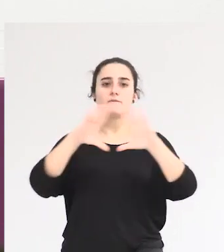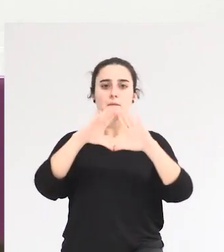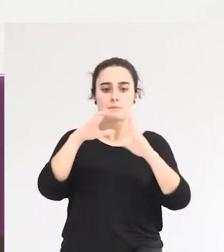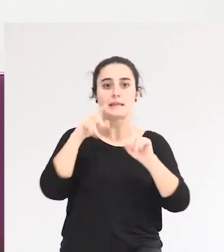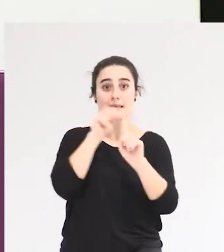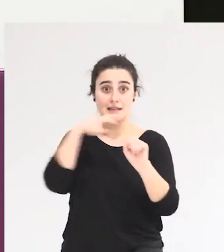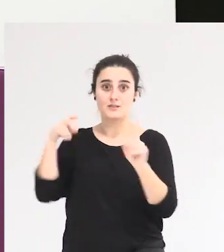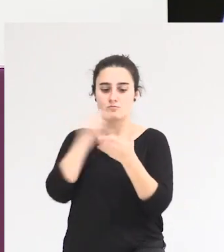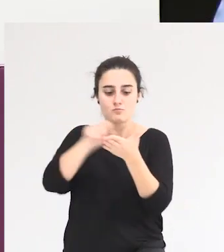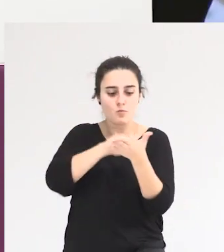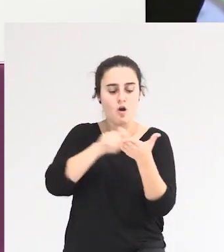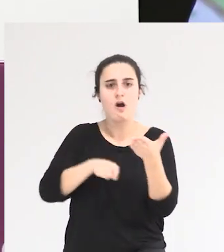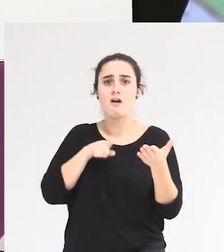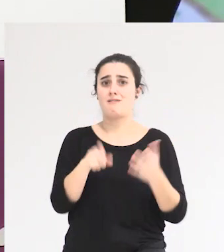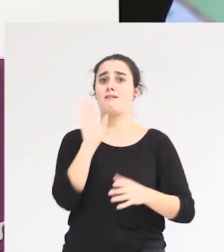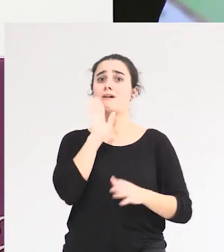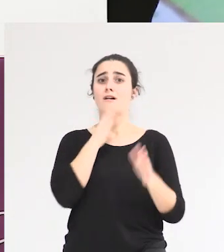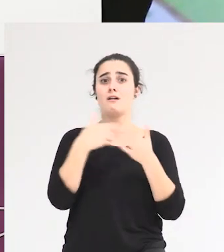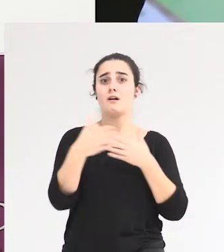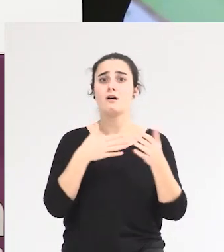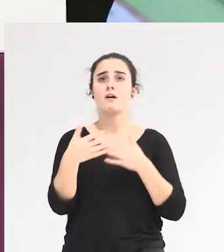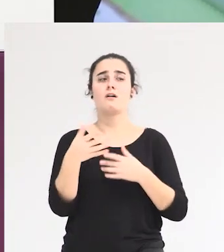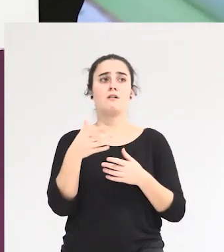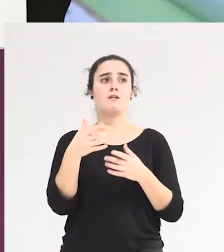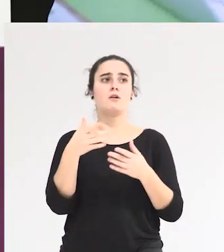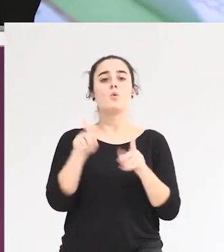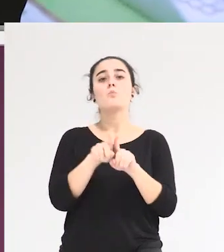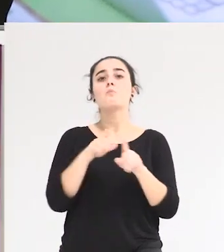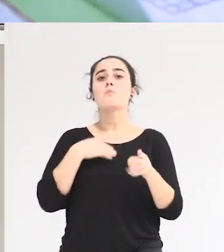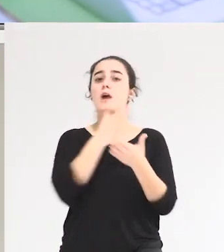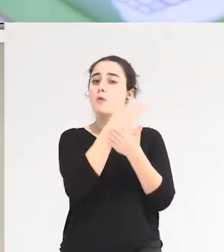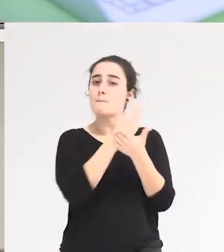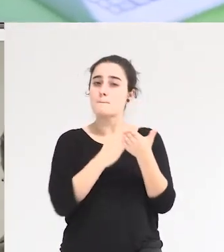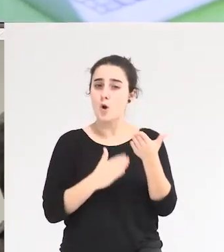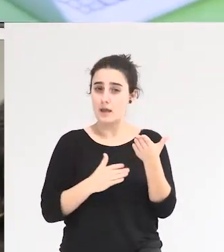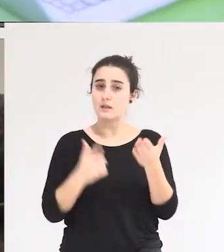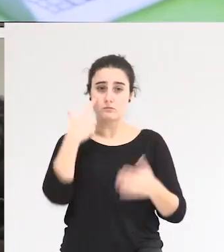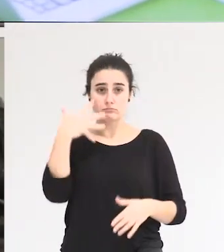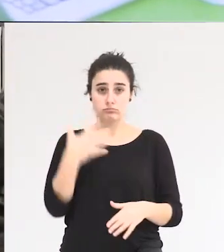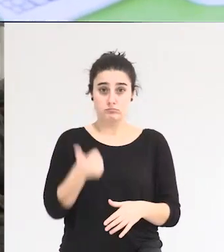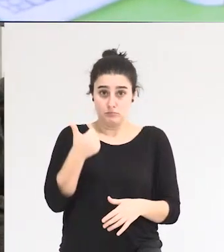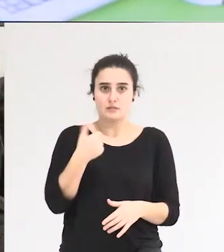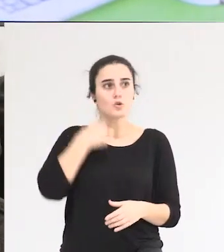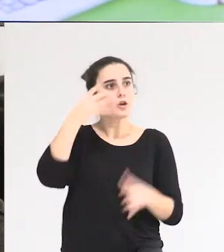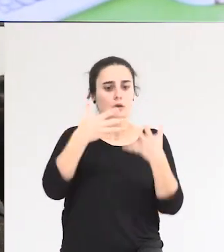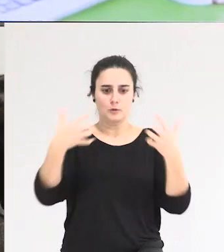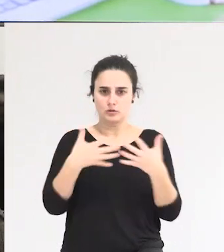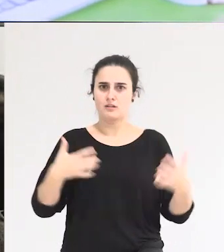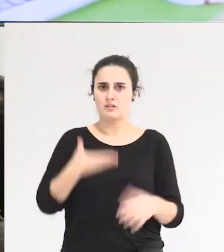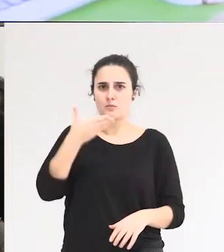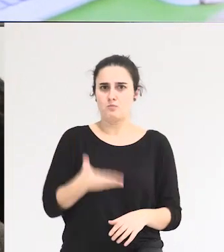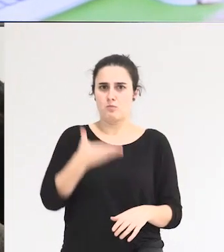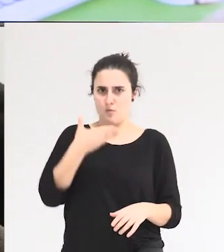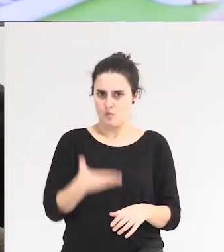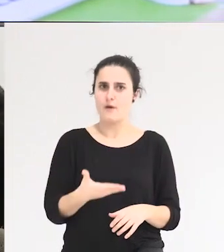eta bar, bai, eta berak, behin eta berriz, Adrian Rich, gero, bueno, poeta moduan igual ezagunagoa da, baina testu hau oso importantea da, esango nuke, ensaio